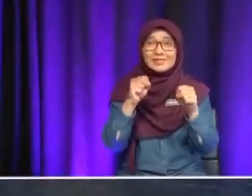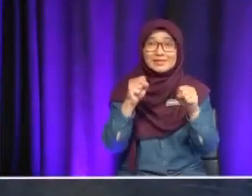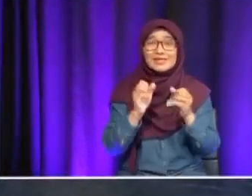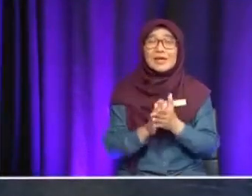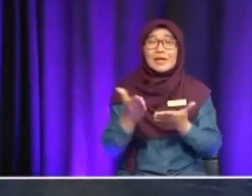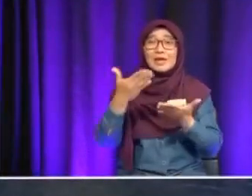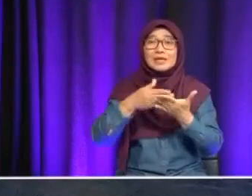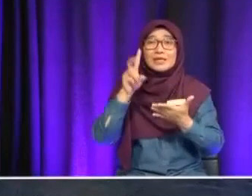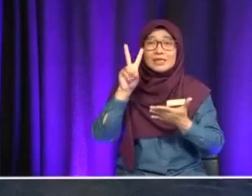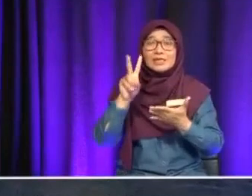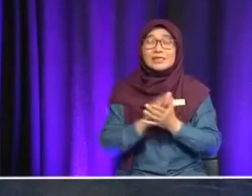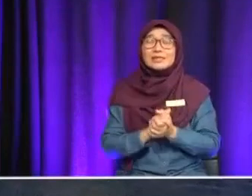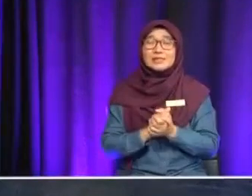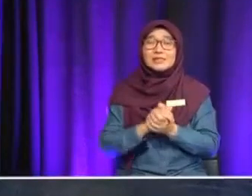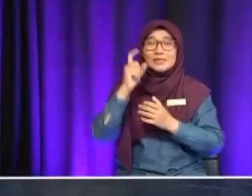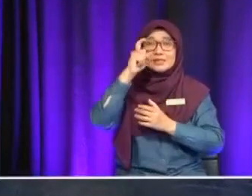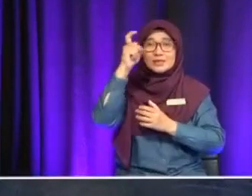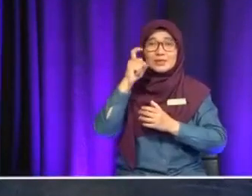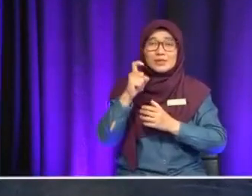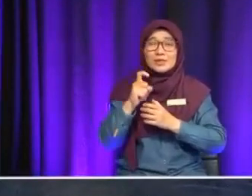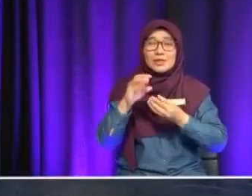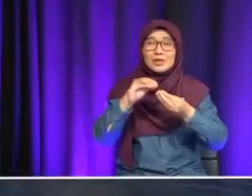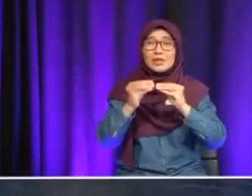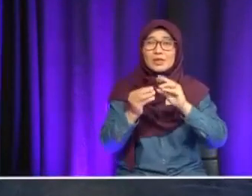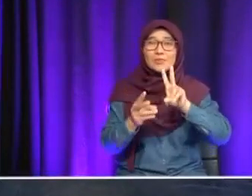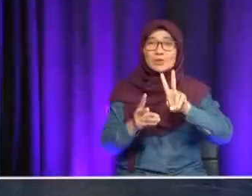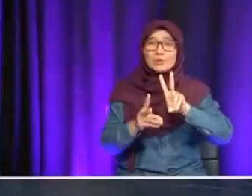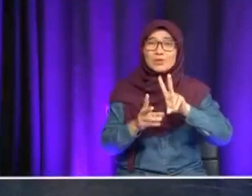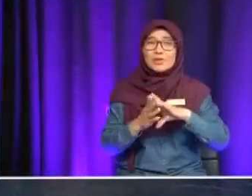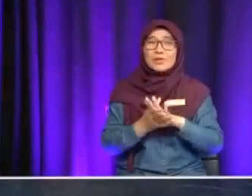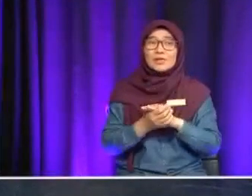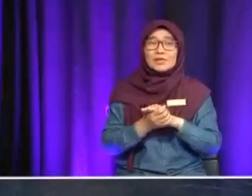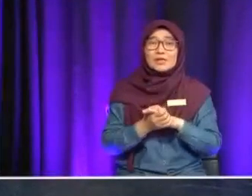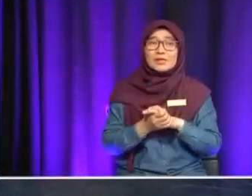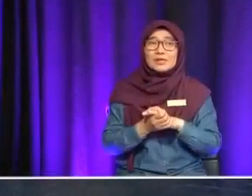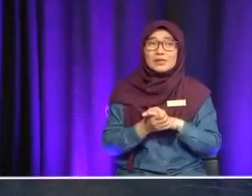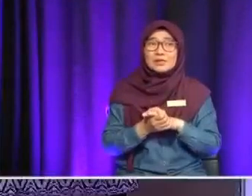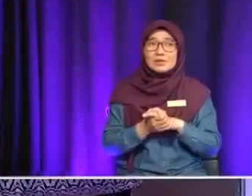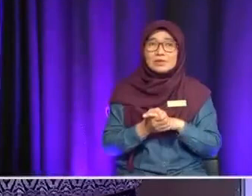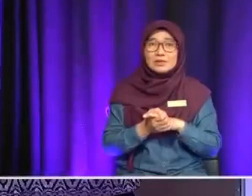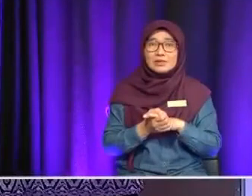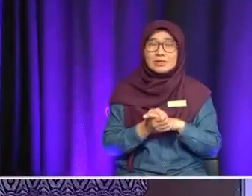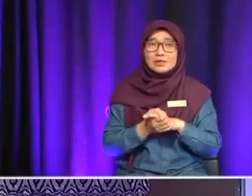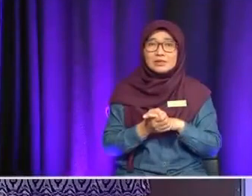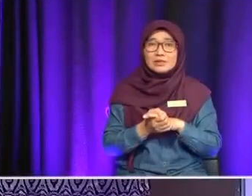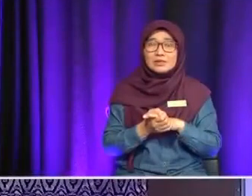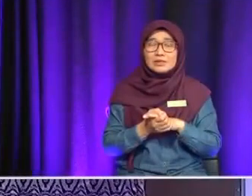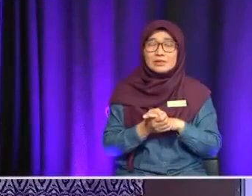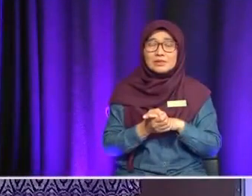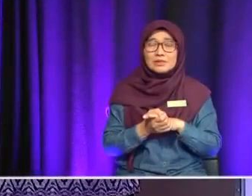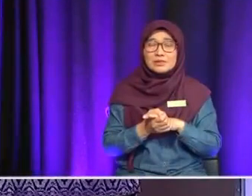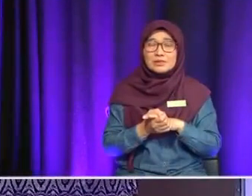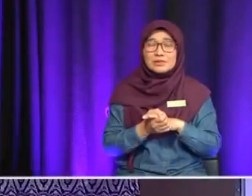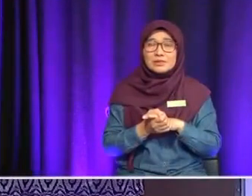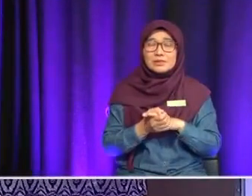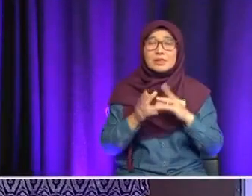ada soalan yang kedua. Soalan yang kedua, jeng-jeng-jeng. Okey. Soalannya ialah, Ustazah